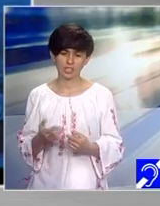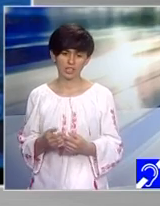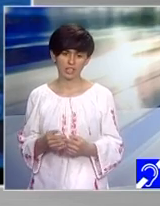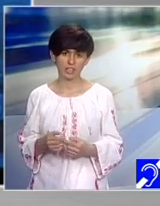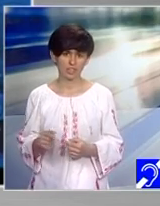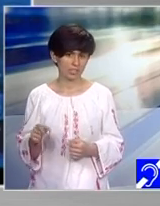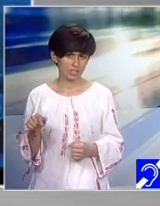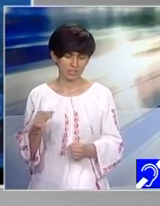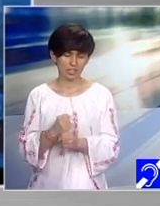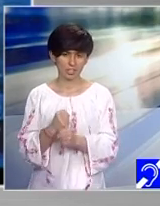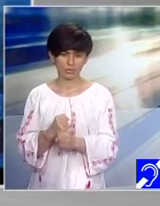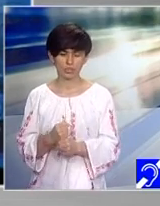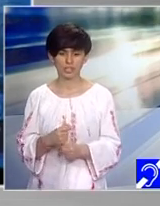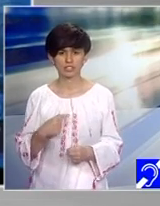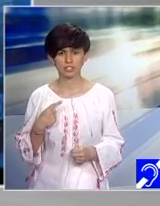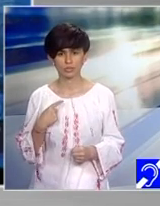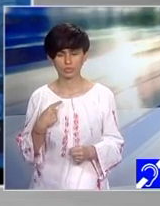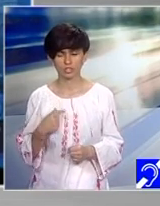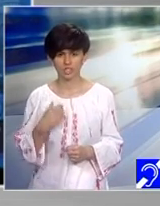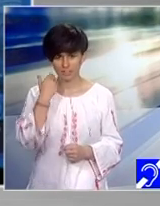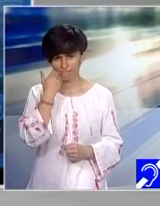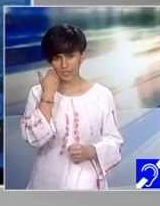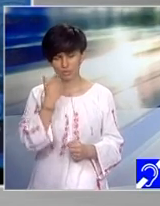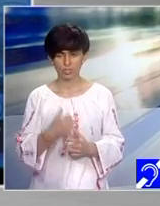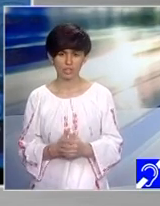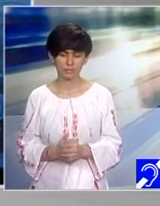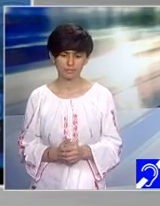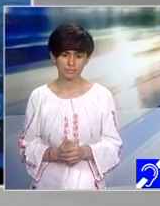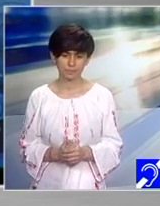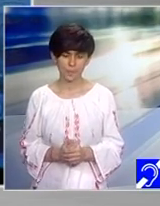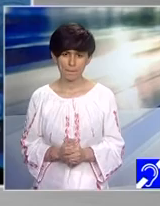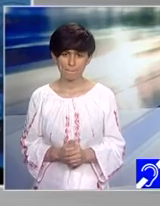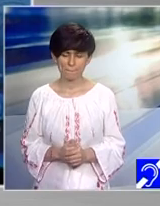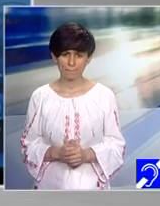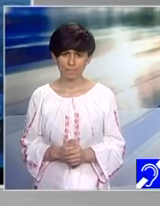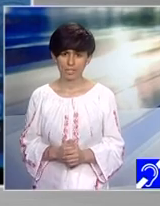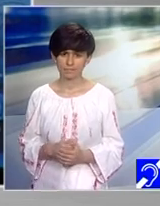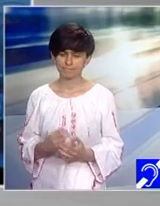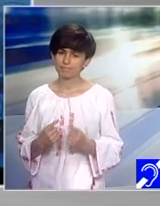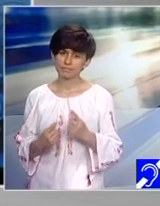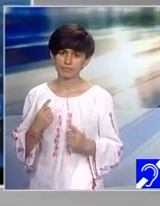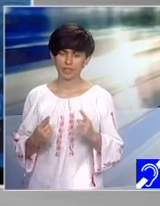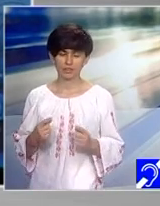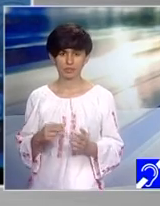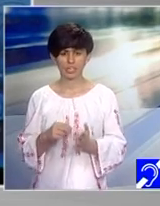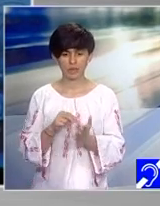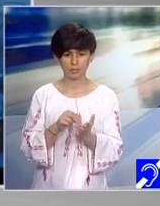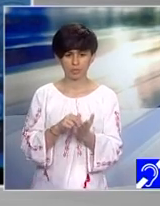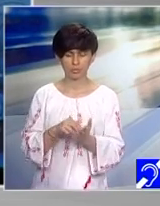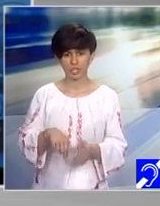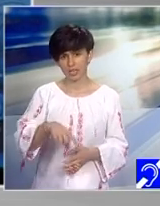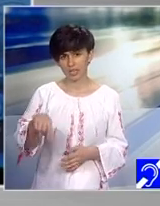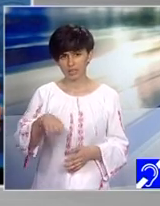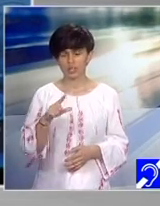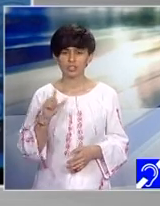cu degetul, dar pe ei îi vrem drept partener și o parte dintre propunerile noastre nu sunt așa abstracte, hai